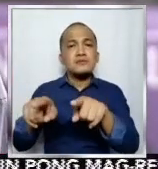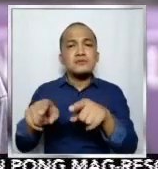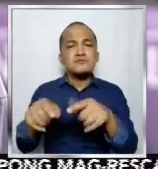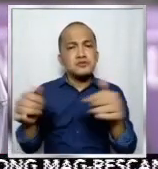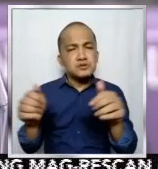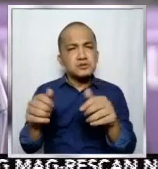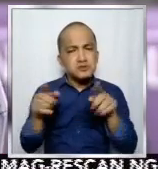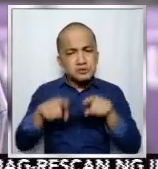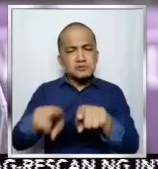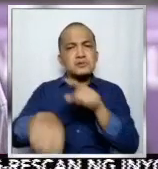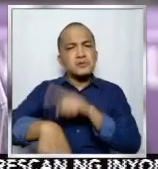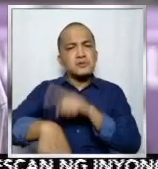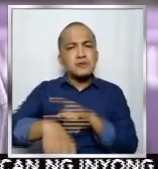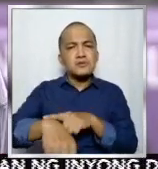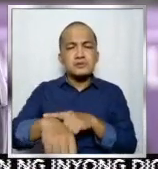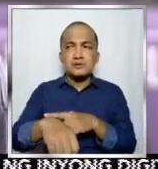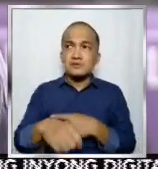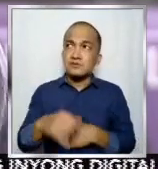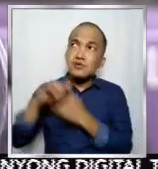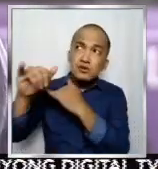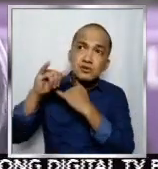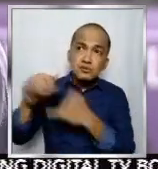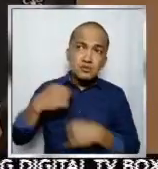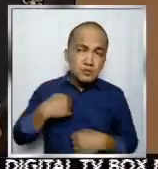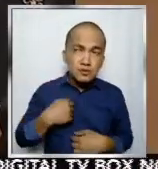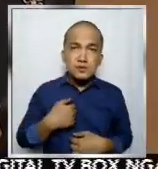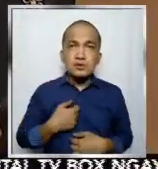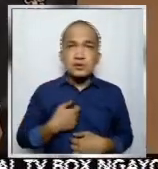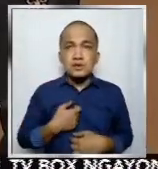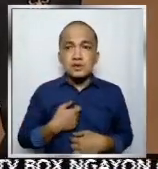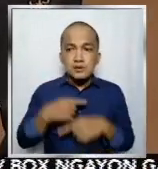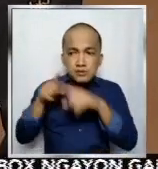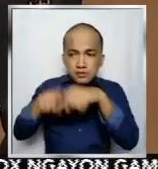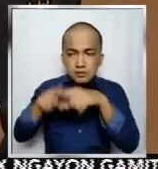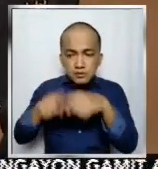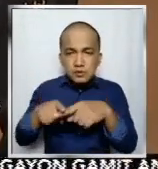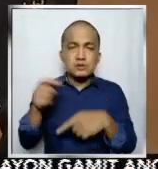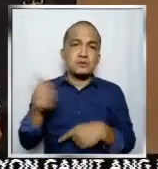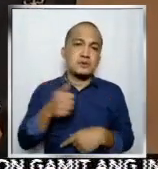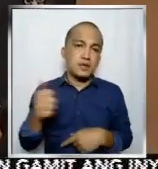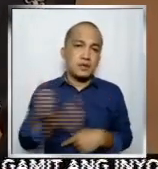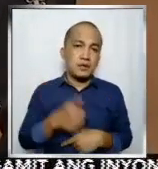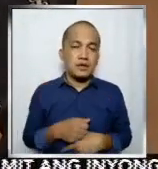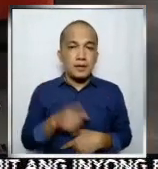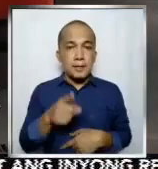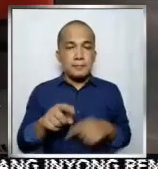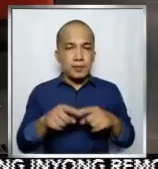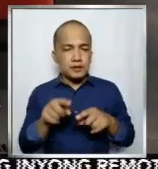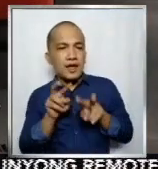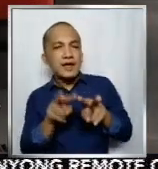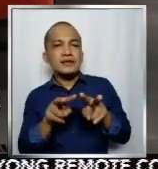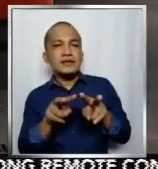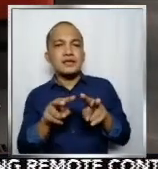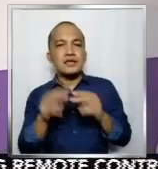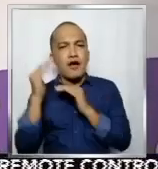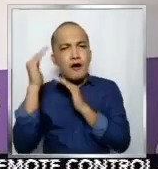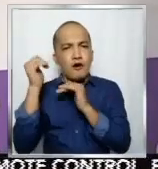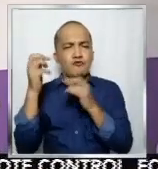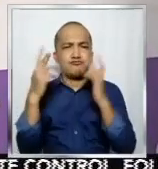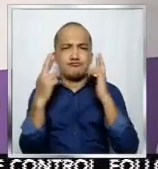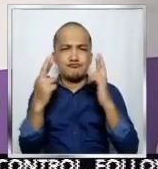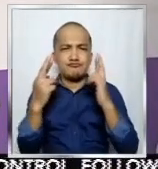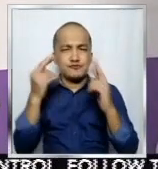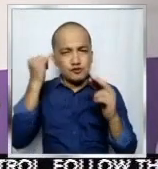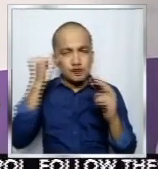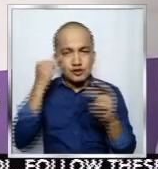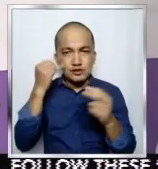kami, ganun din naman kami, nag-maasa rin naman kami sa pasada. Pero nakaaninag na ng pag-asa mga tulad ni Jodel nang sabihin na Malacanang nakasama